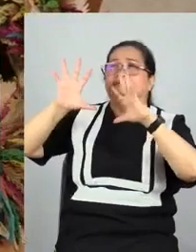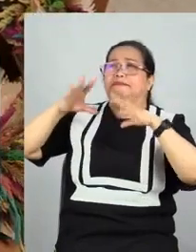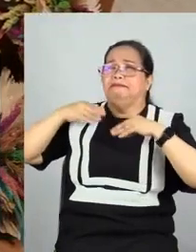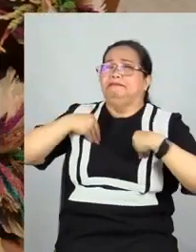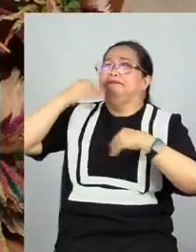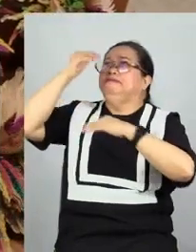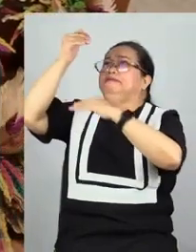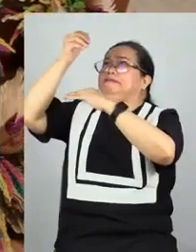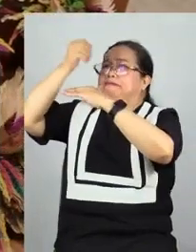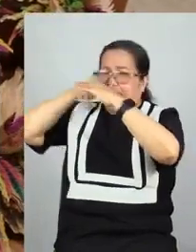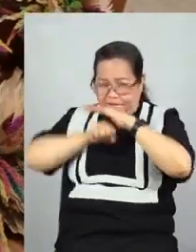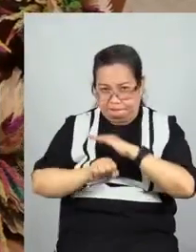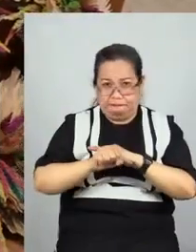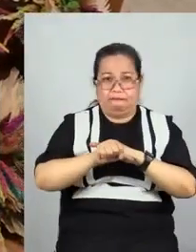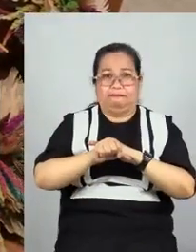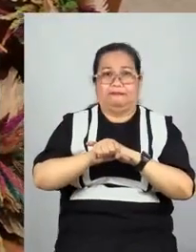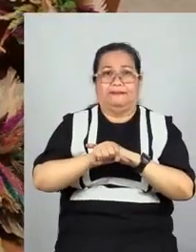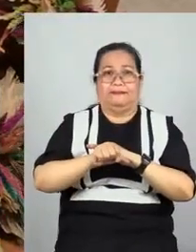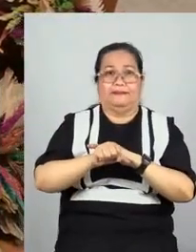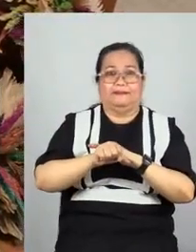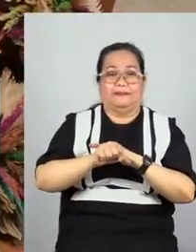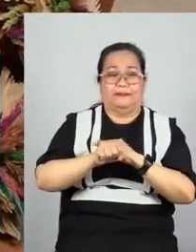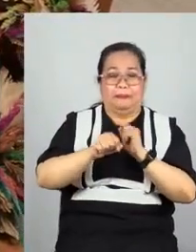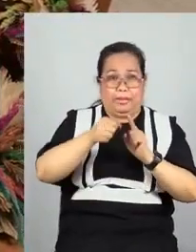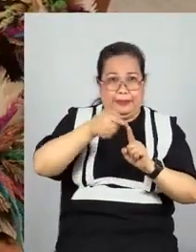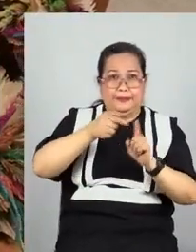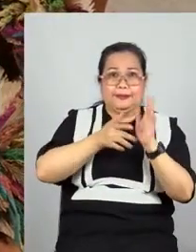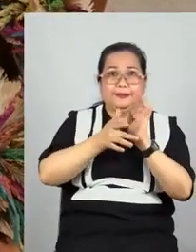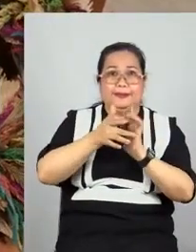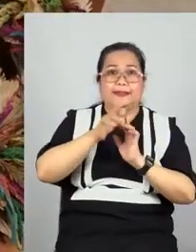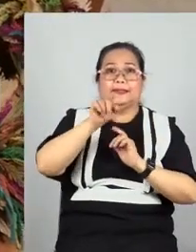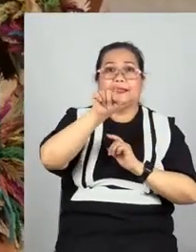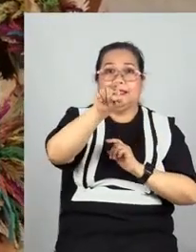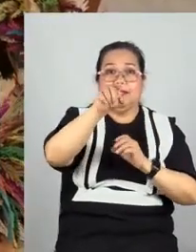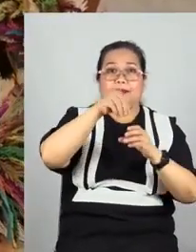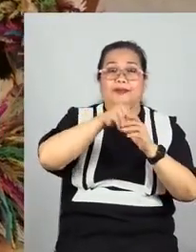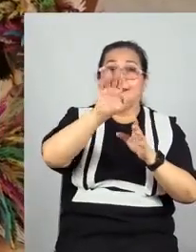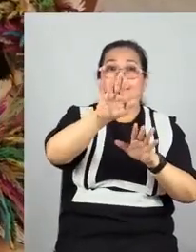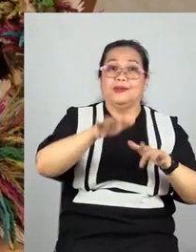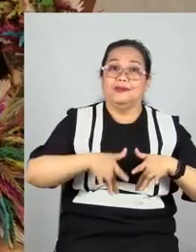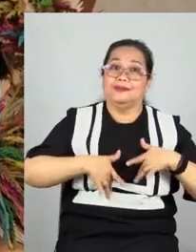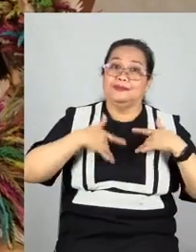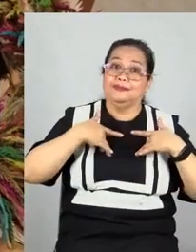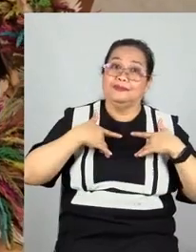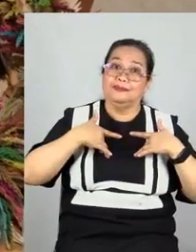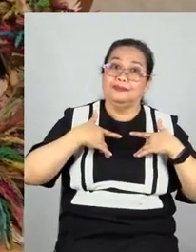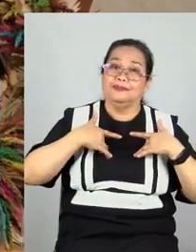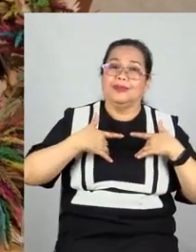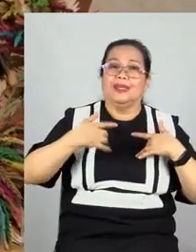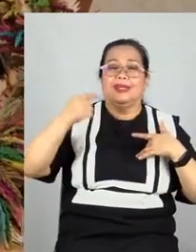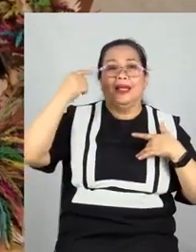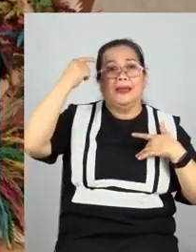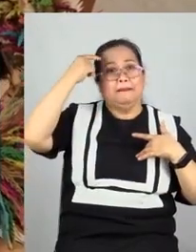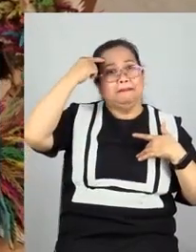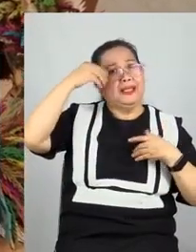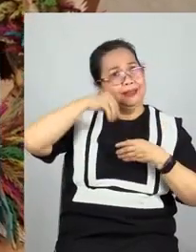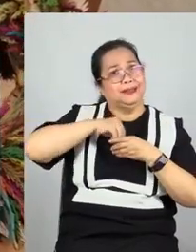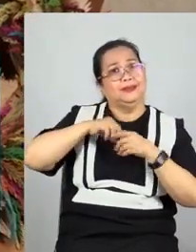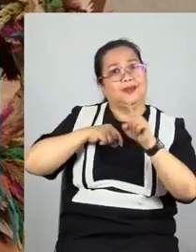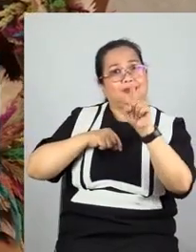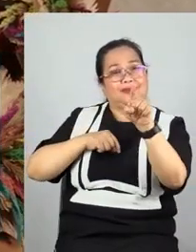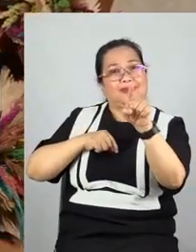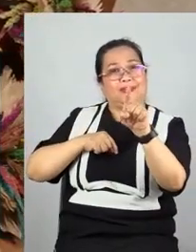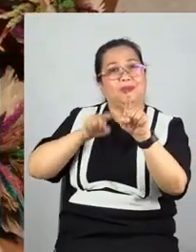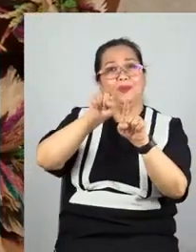magpakumbaba at siya ay nasa inyo, Have this mind in you, which